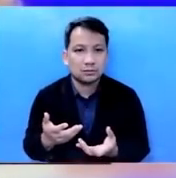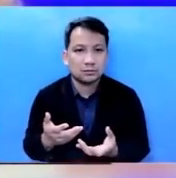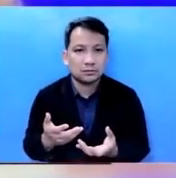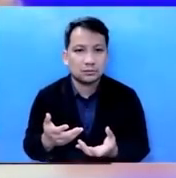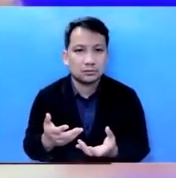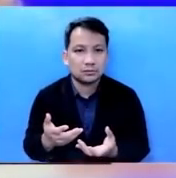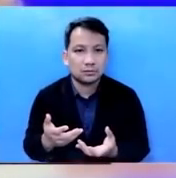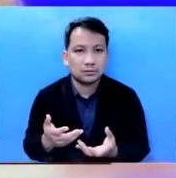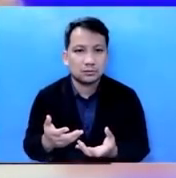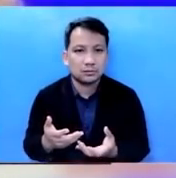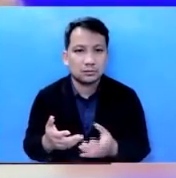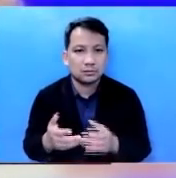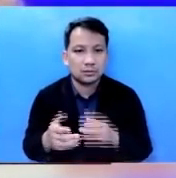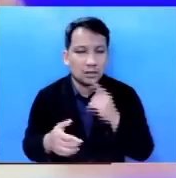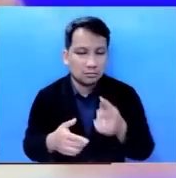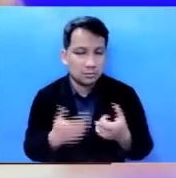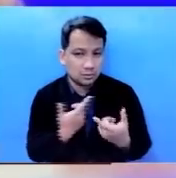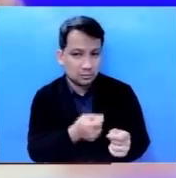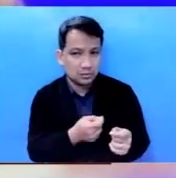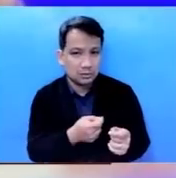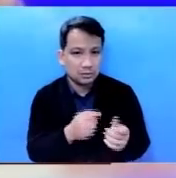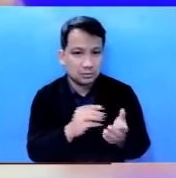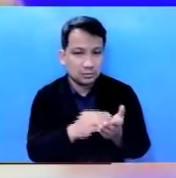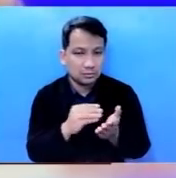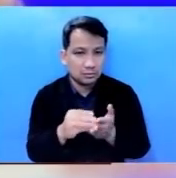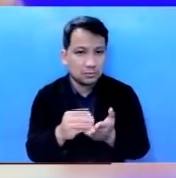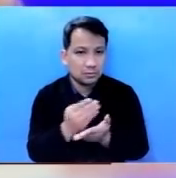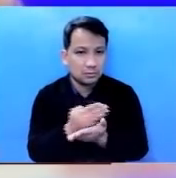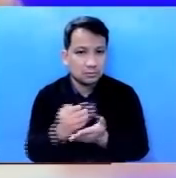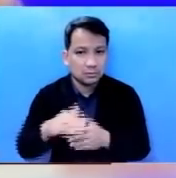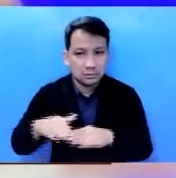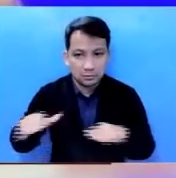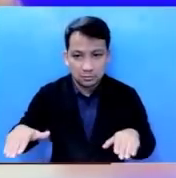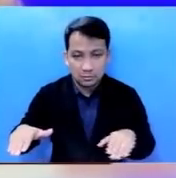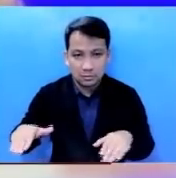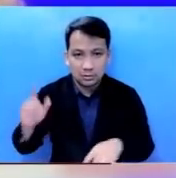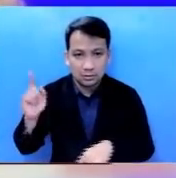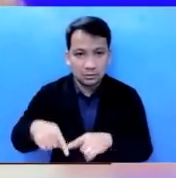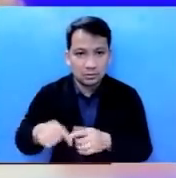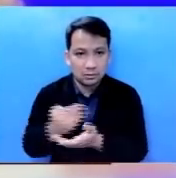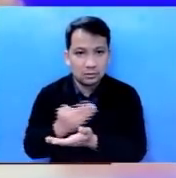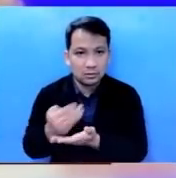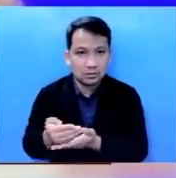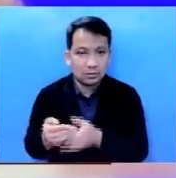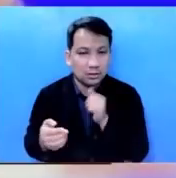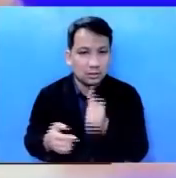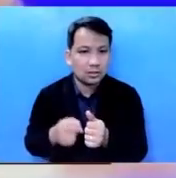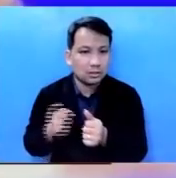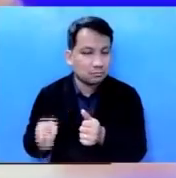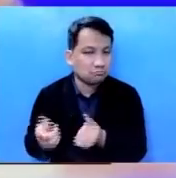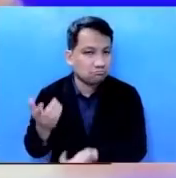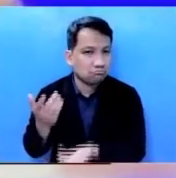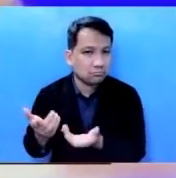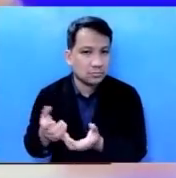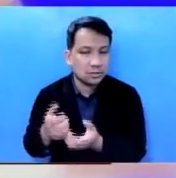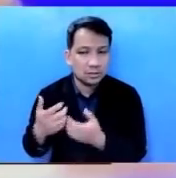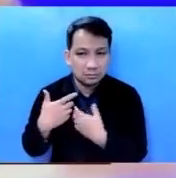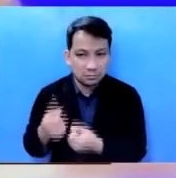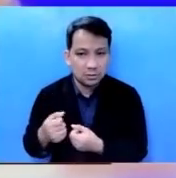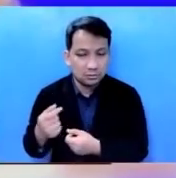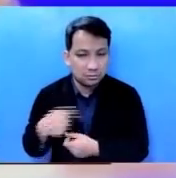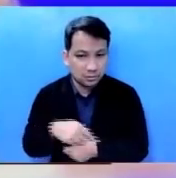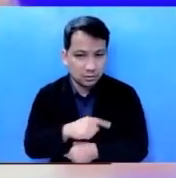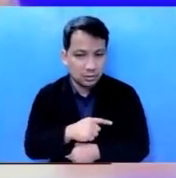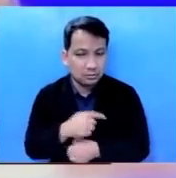Hindi naman siya mapagkatiwalaan ng bilyon-bilyon bata pa siya noon. Of course, it's their inherit nila yan. Ganyan